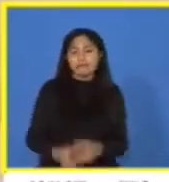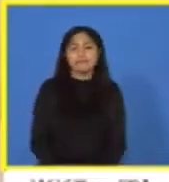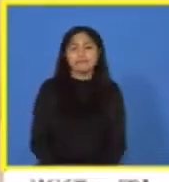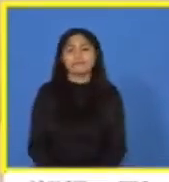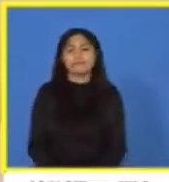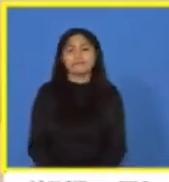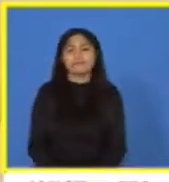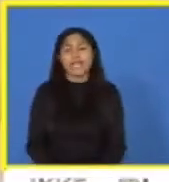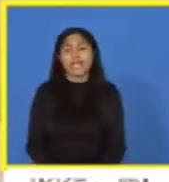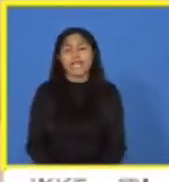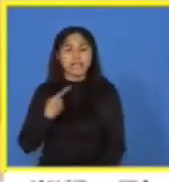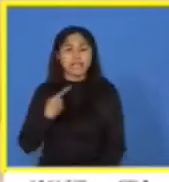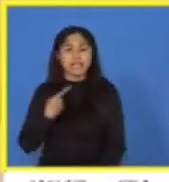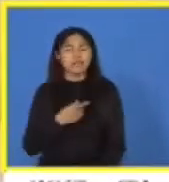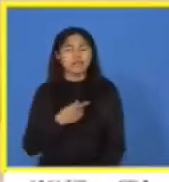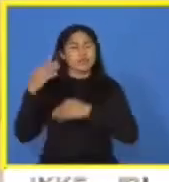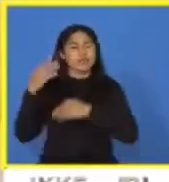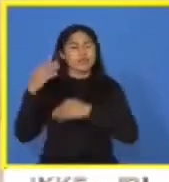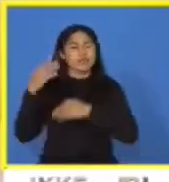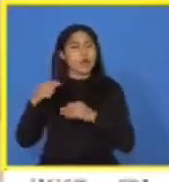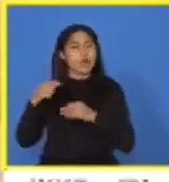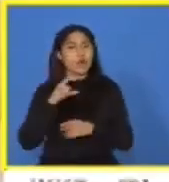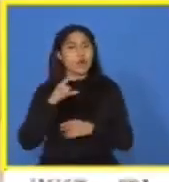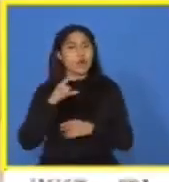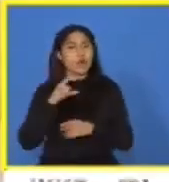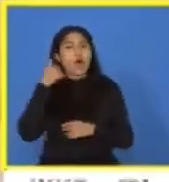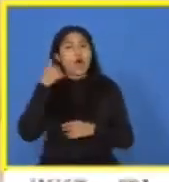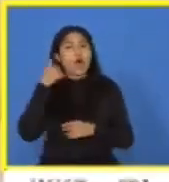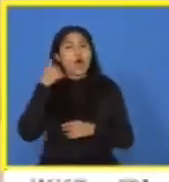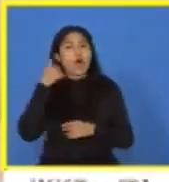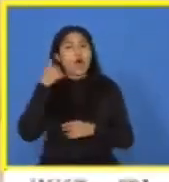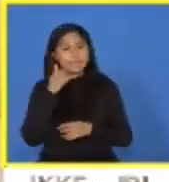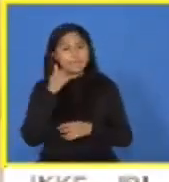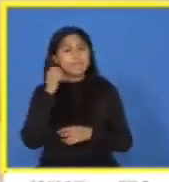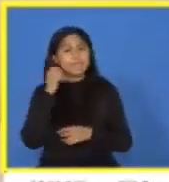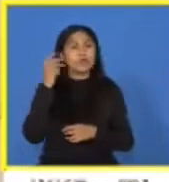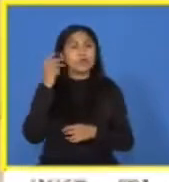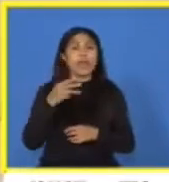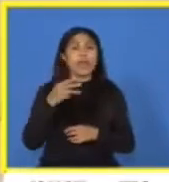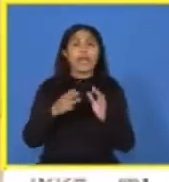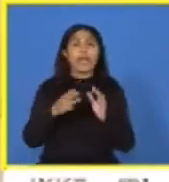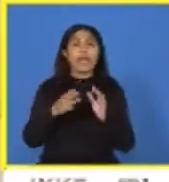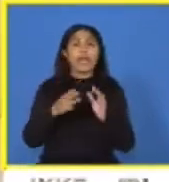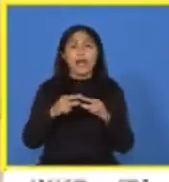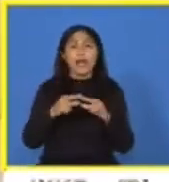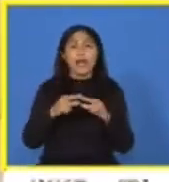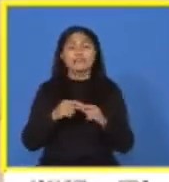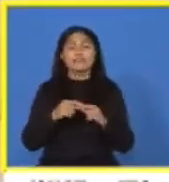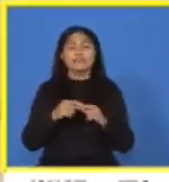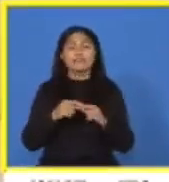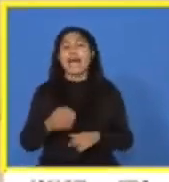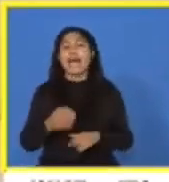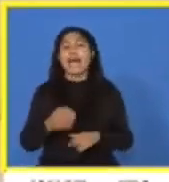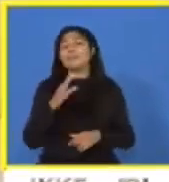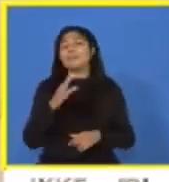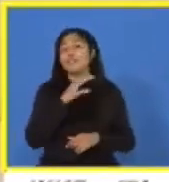Ya, kita masih terus mencoba untuk menghubungi Ibu Emma. Ya, selamat sore